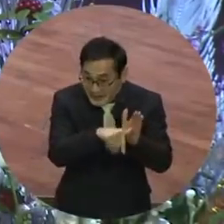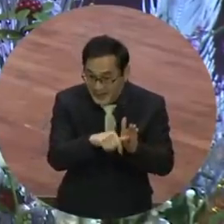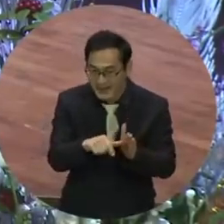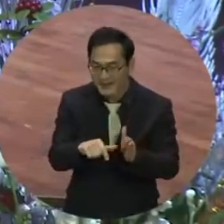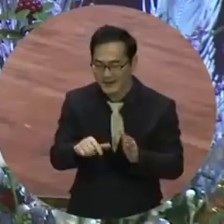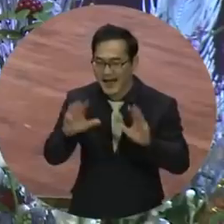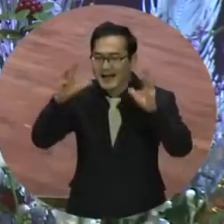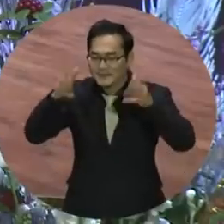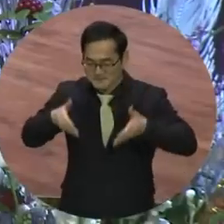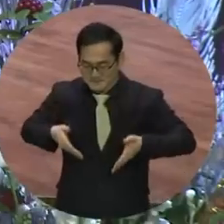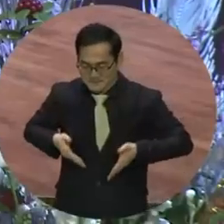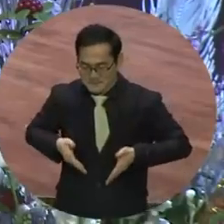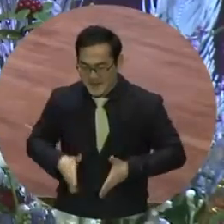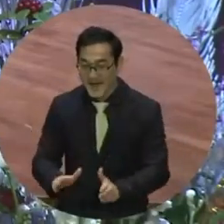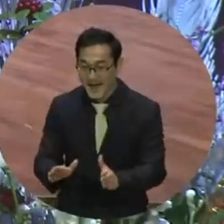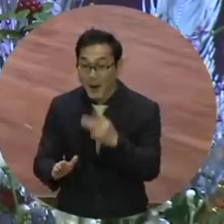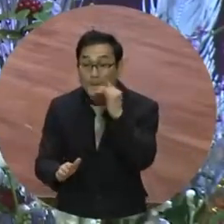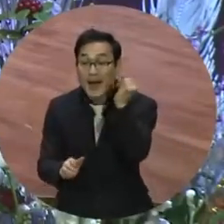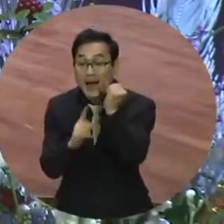기쁨을 설명하고